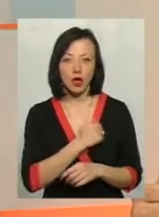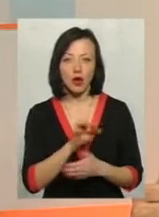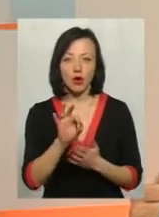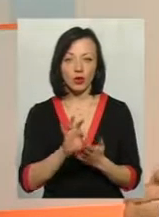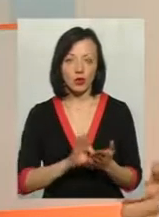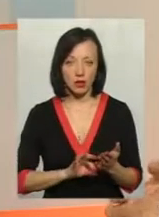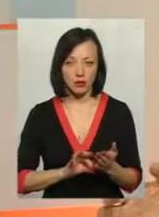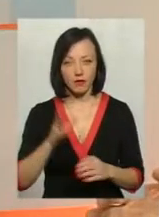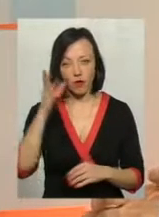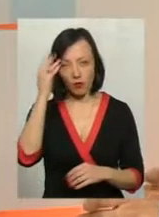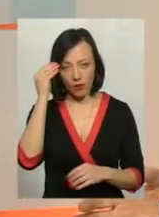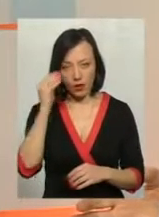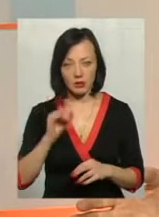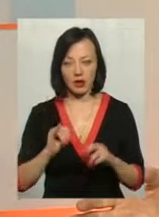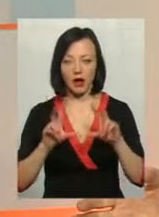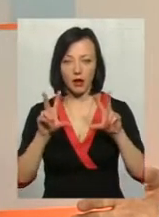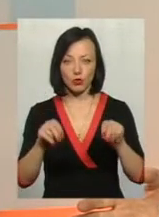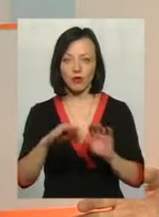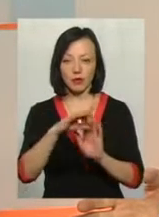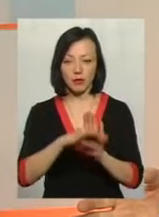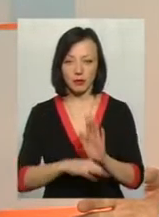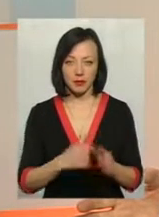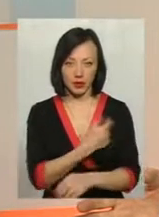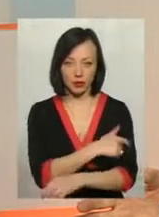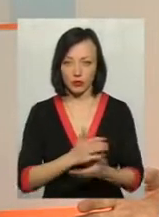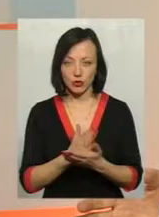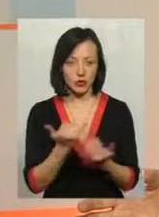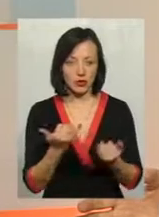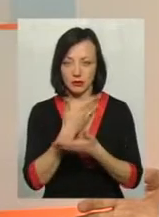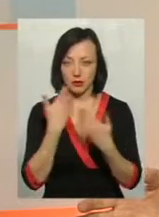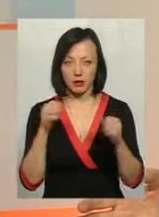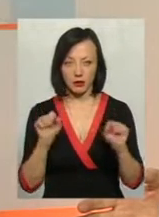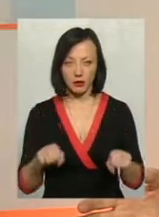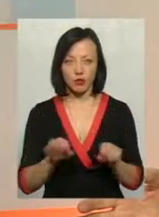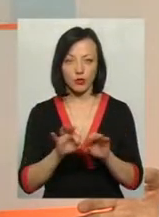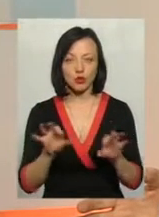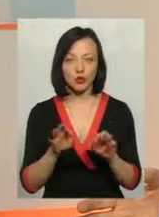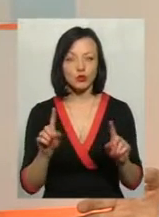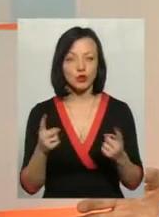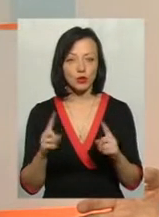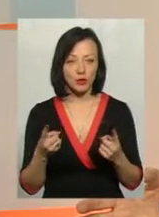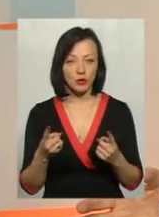одразу обрахувати гарантований пакет медичних послуг ми не маємо жодної зараз змоги. Я поясню, чому